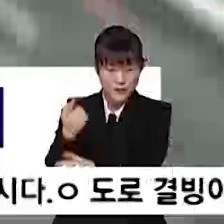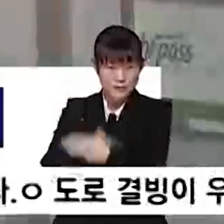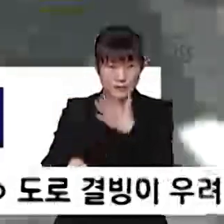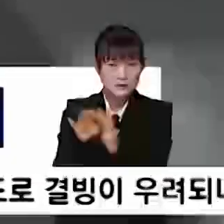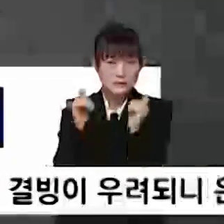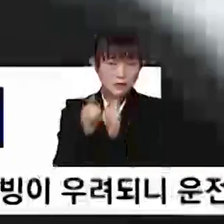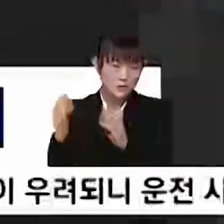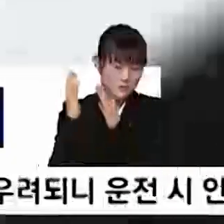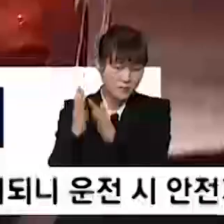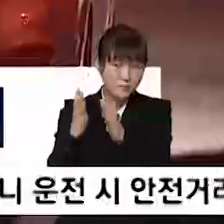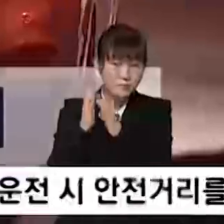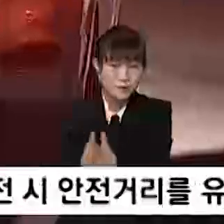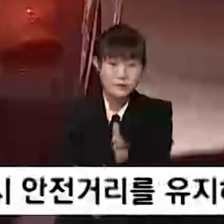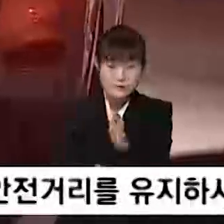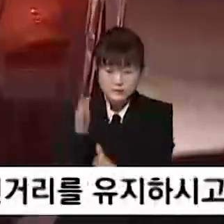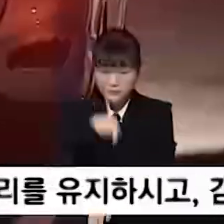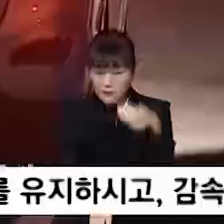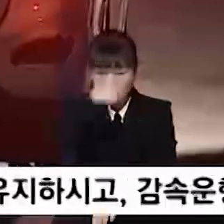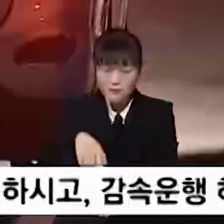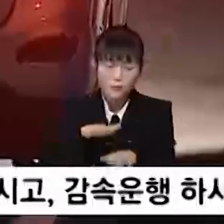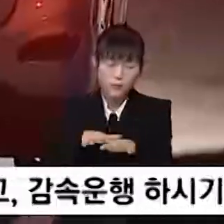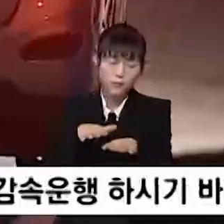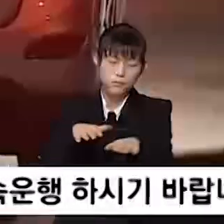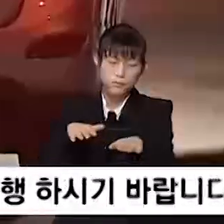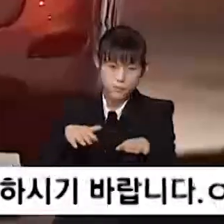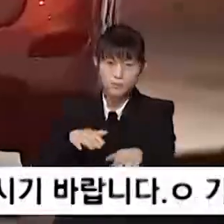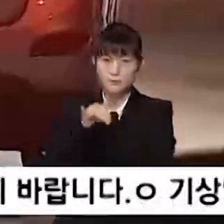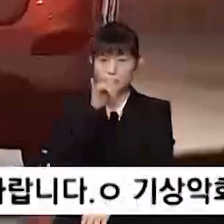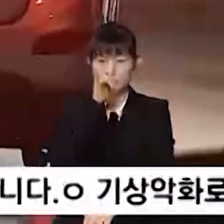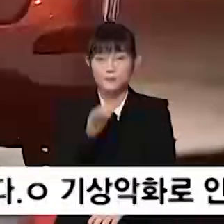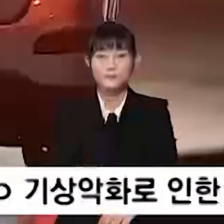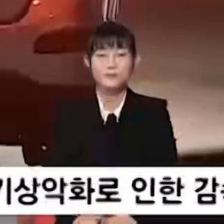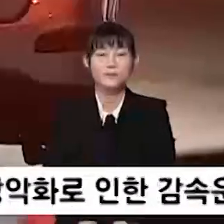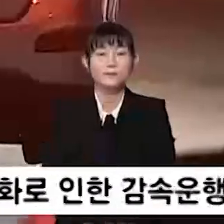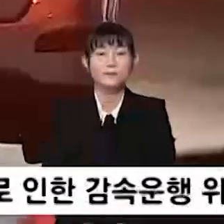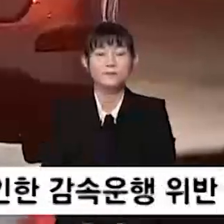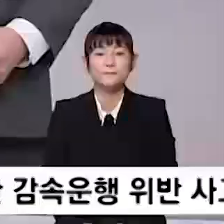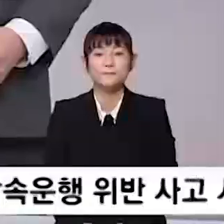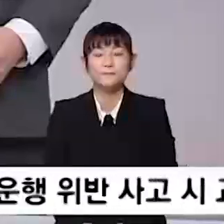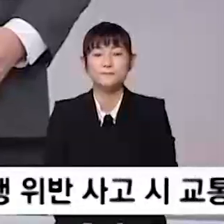발길이 이어지면서 시내에서도 일부 정체가 빚어지기도 했습니다.